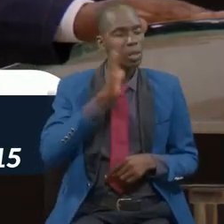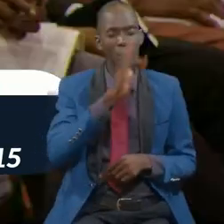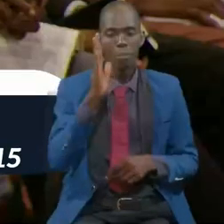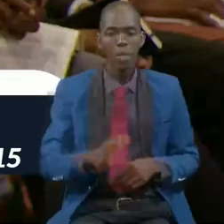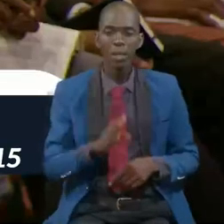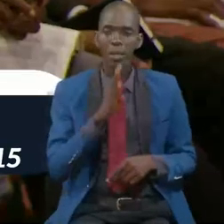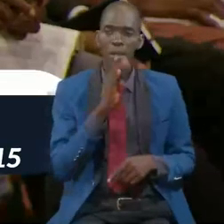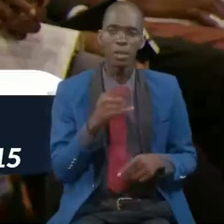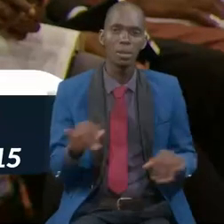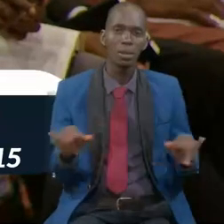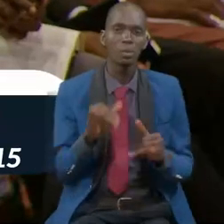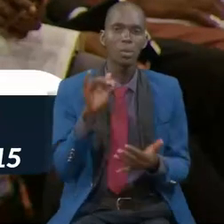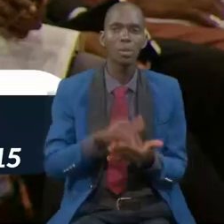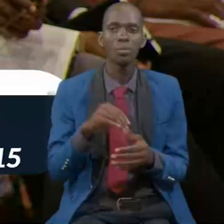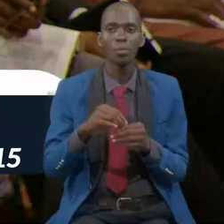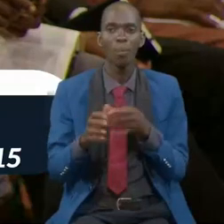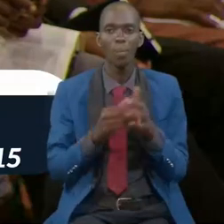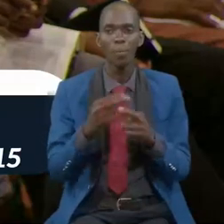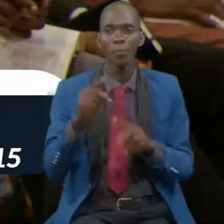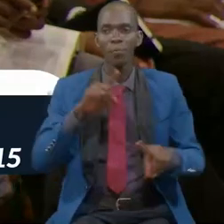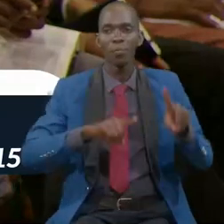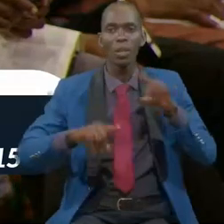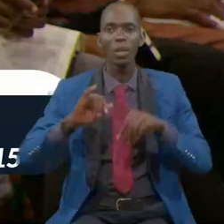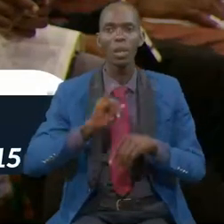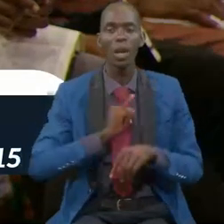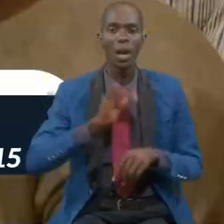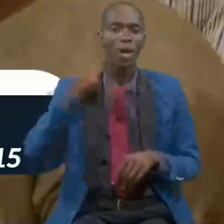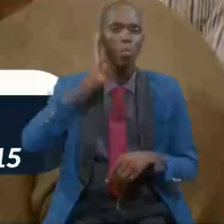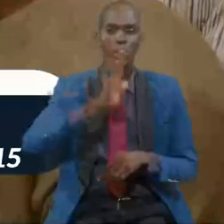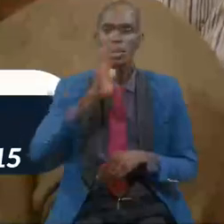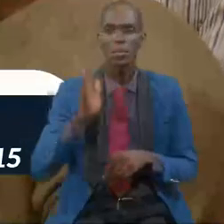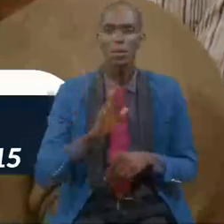serez plus le même. Je ne serai plus le même.